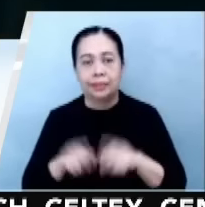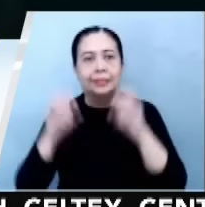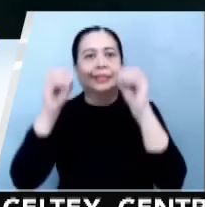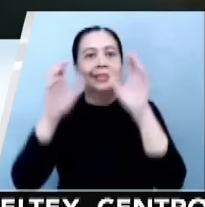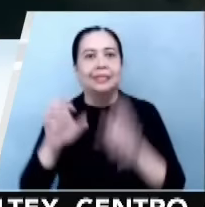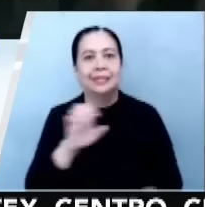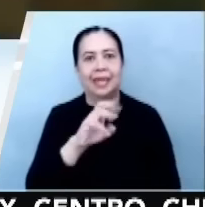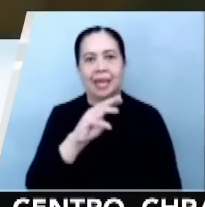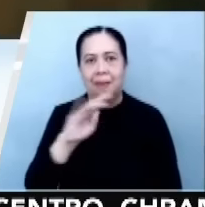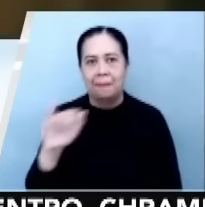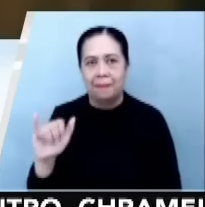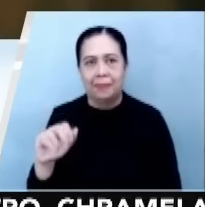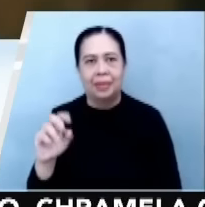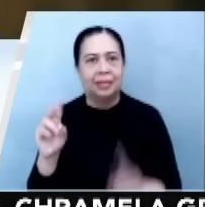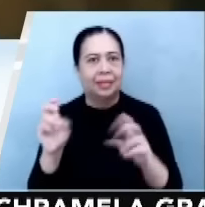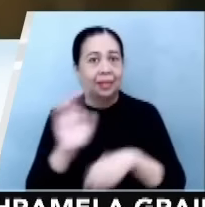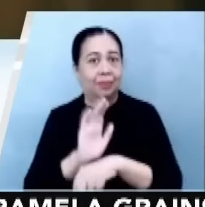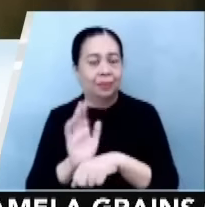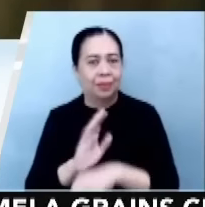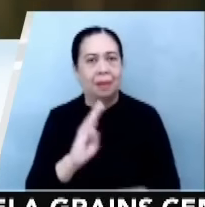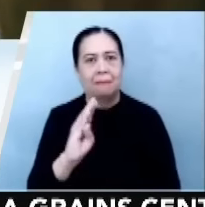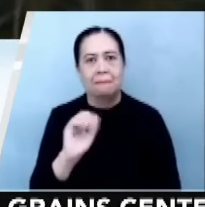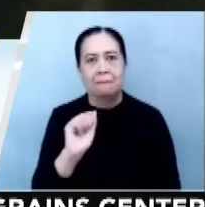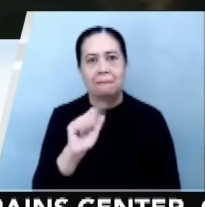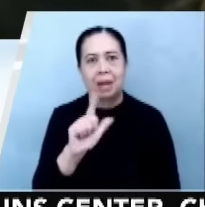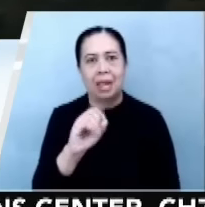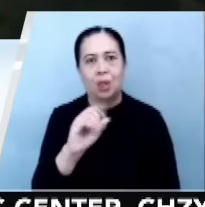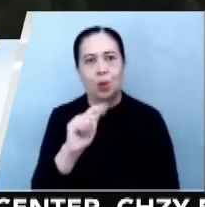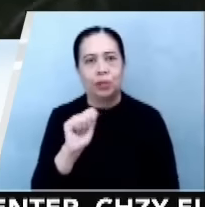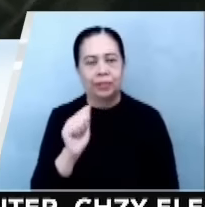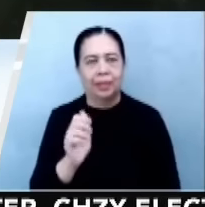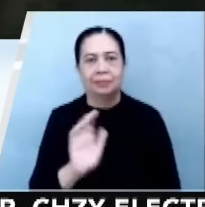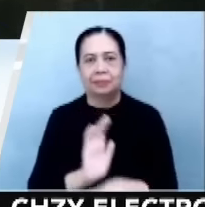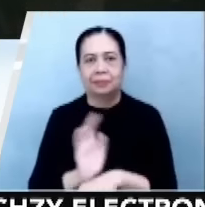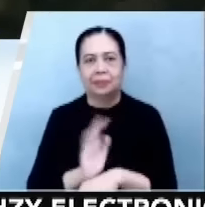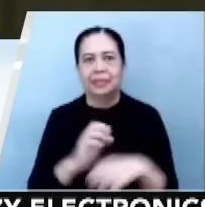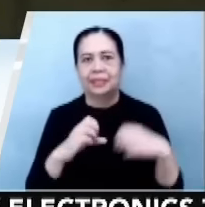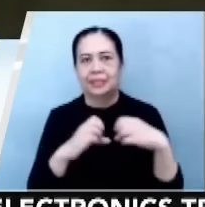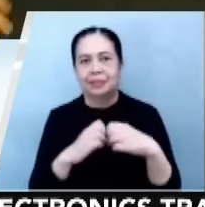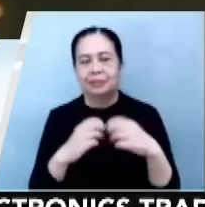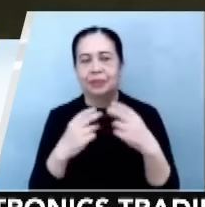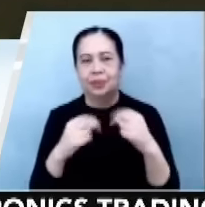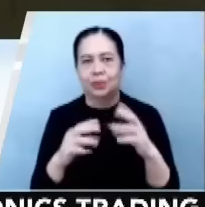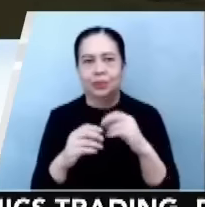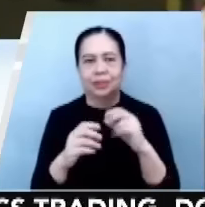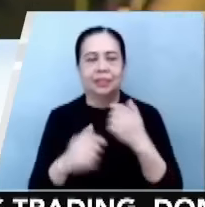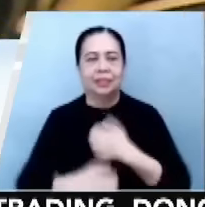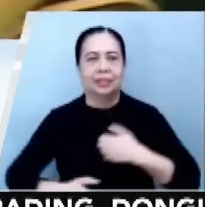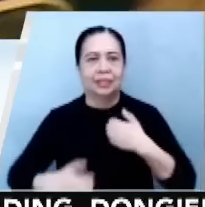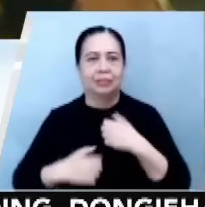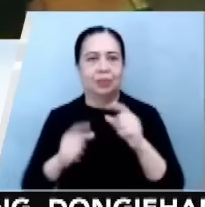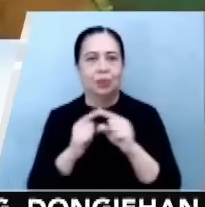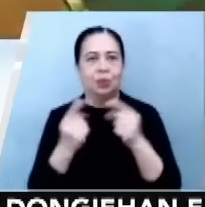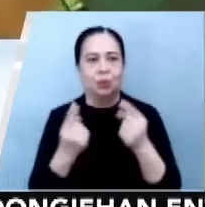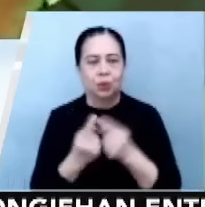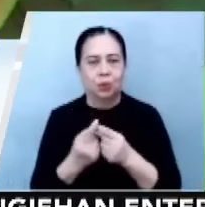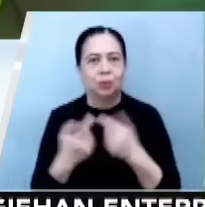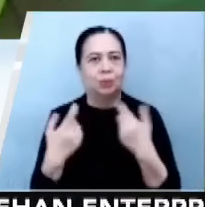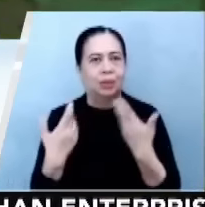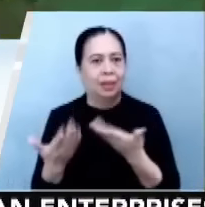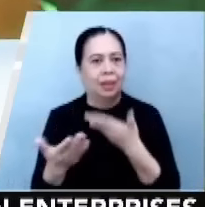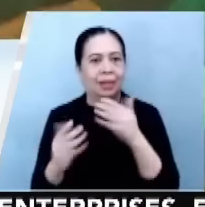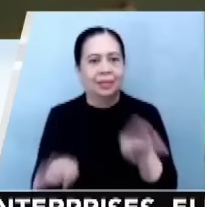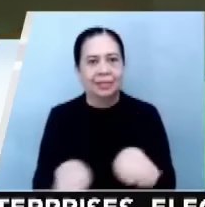pelikulang Balota na official entry ng GMA Pictures at GMA Entertainment Group. Katay ni Marian for Best Actress si